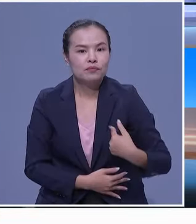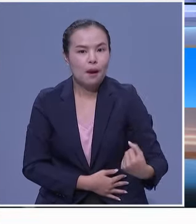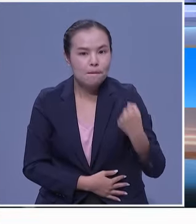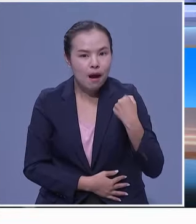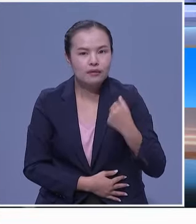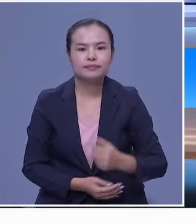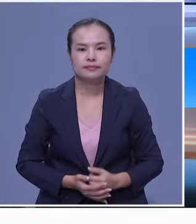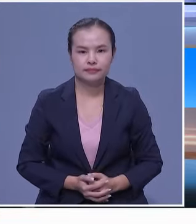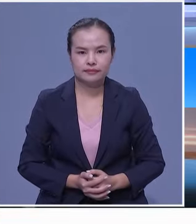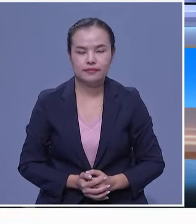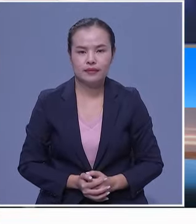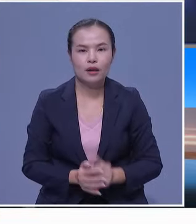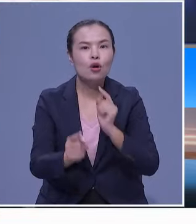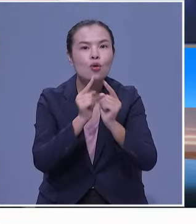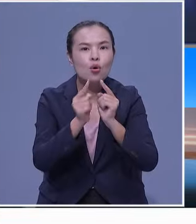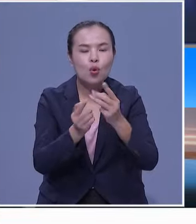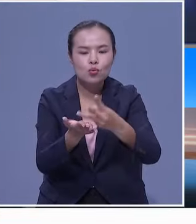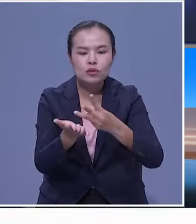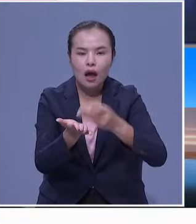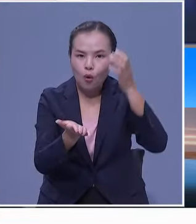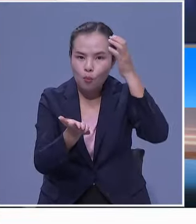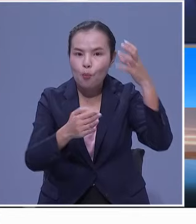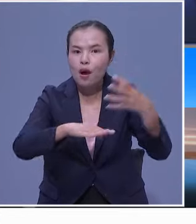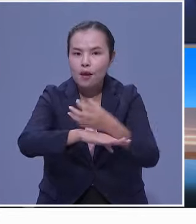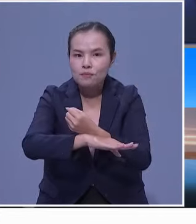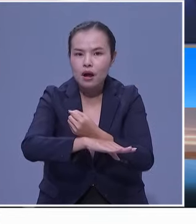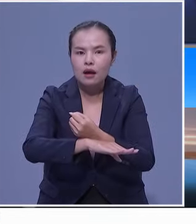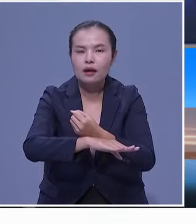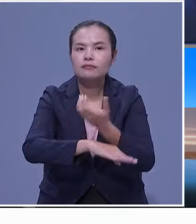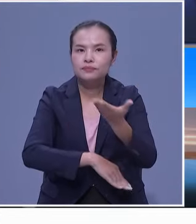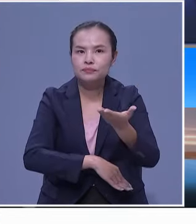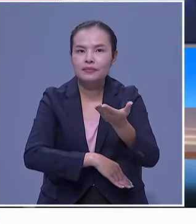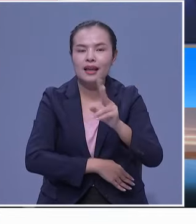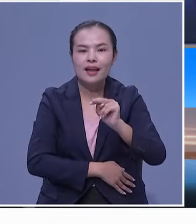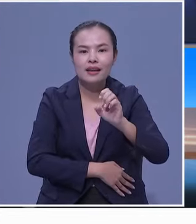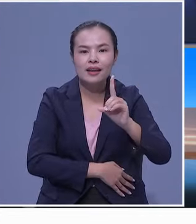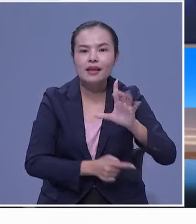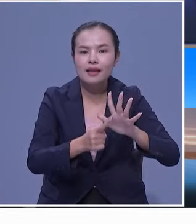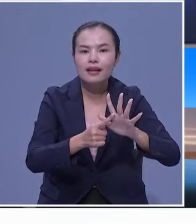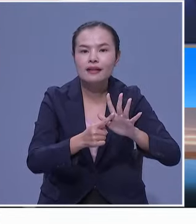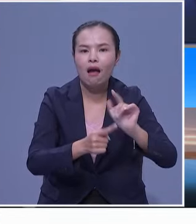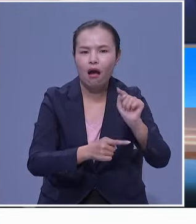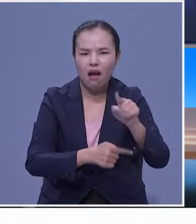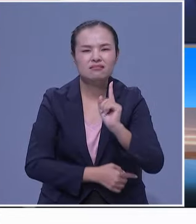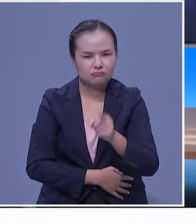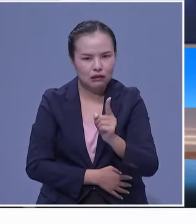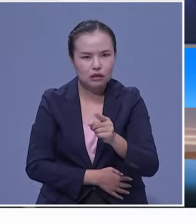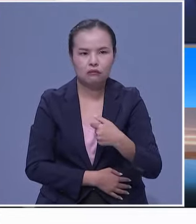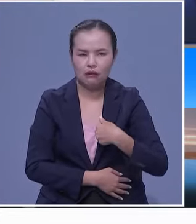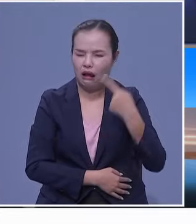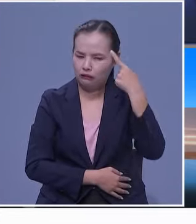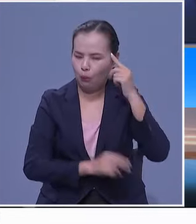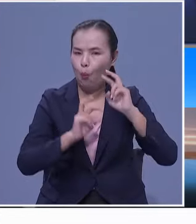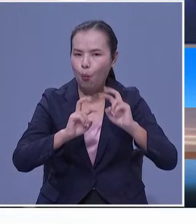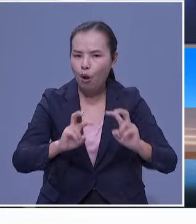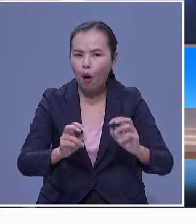คะทีนี้เรื่องนี้เราไปคุยกับนักวิชาการทางด้านการเมืองกันบ้างอาจารย์พิชัยจากนิด้าเหมือนกันอาจารย์บอกว่าจริงๆแล้วถ้าให้อาจารย์วิเคราะห์